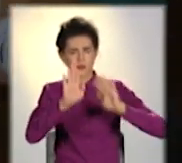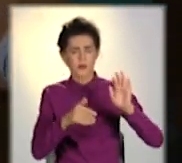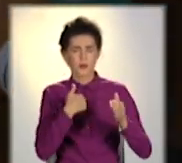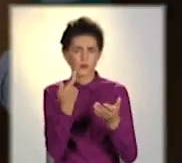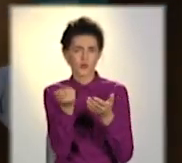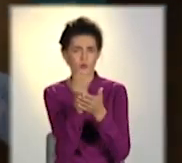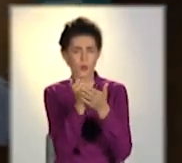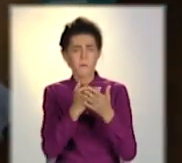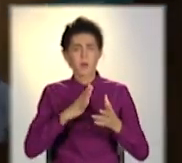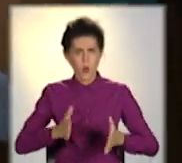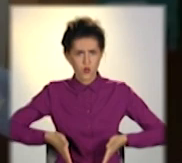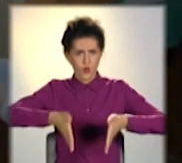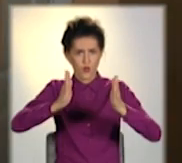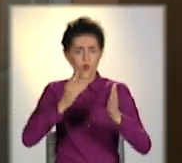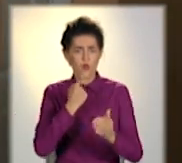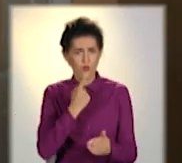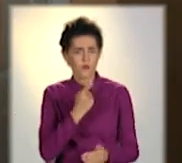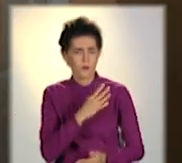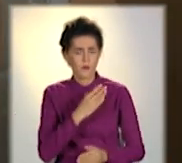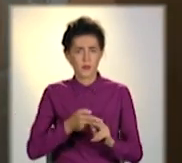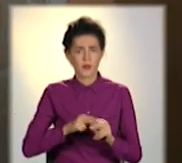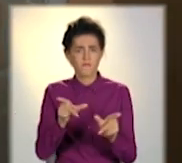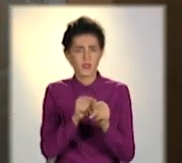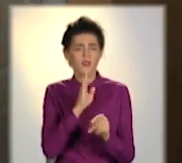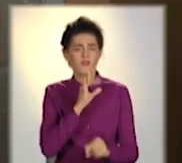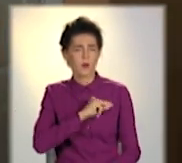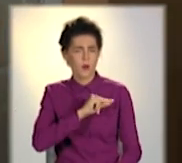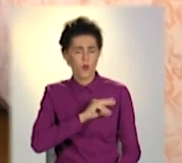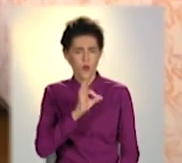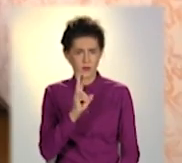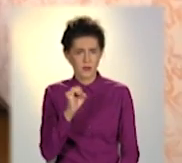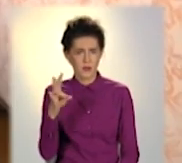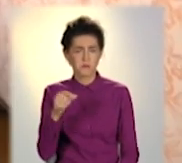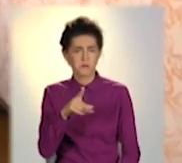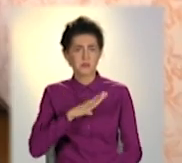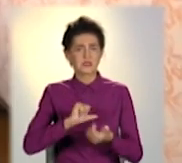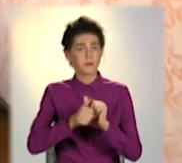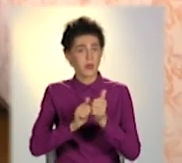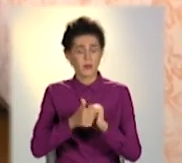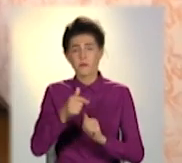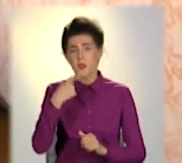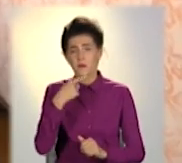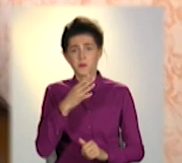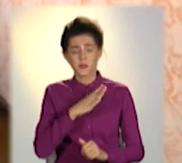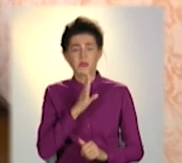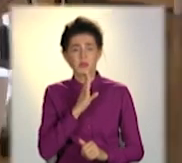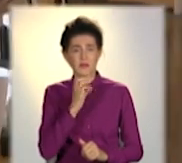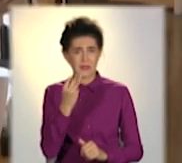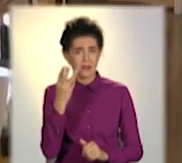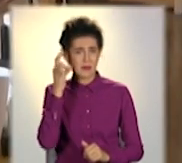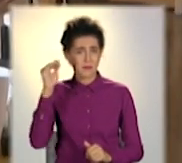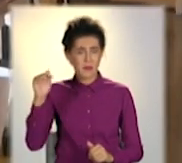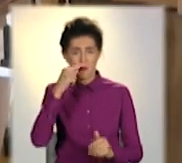ну, по коридору лилась кров. Оксана, колега пані Тетяни, того дня була на зміні. Розповідає, дівчинка, через яку